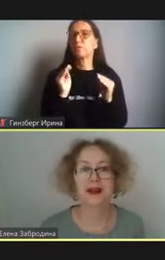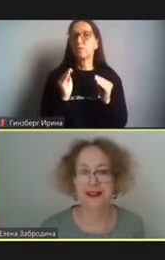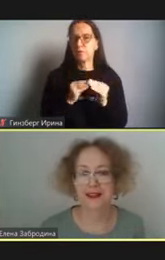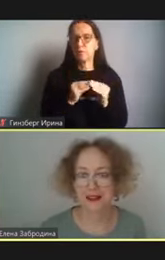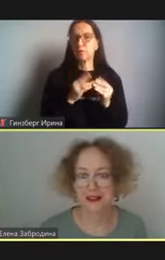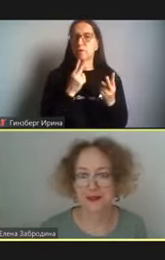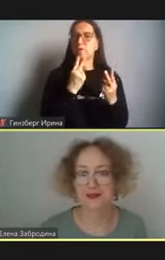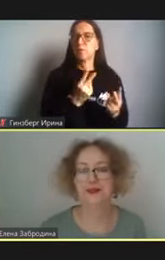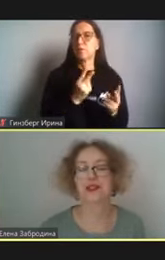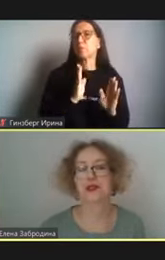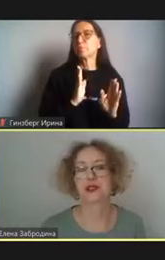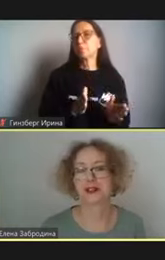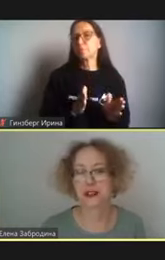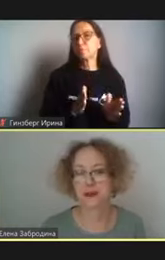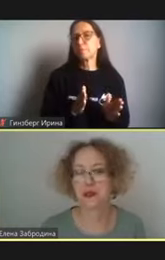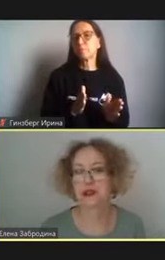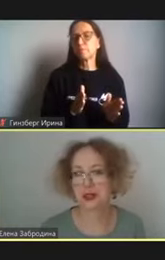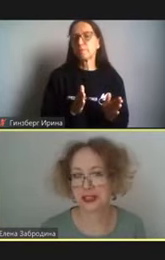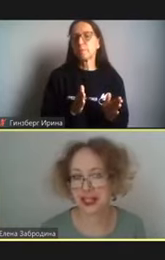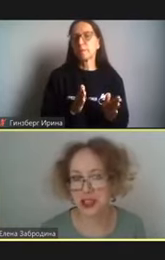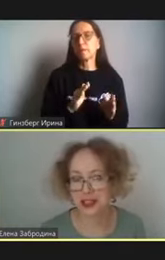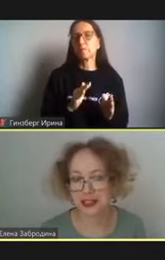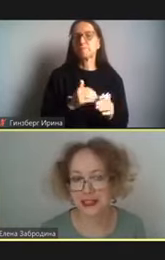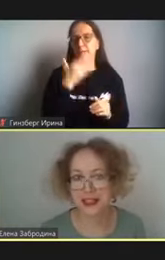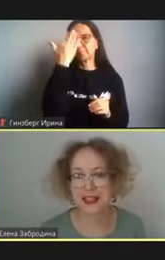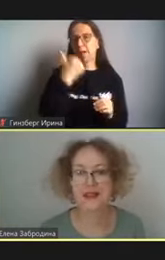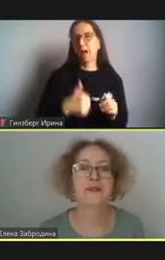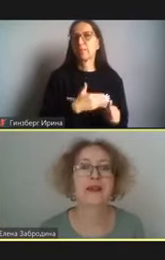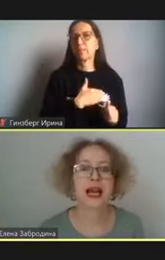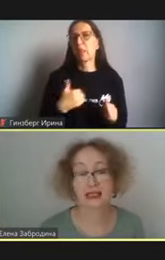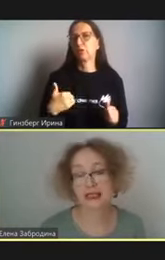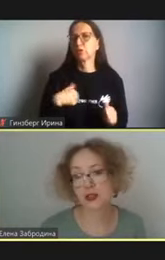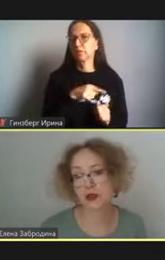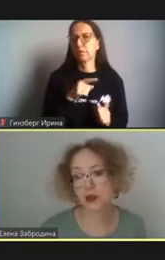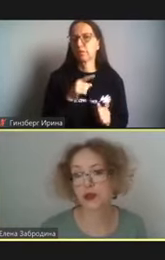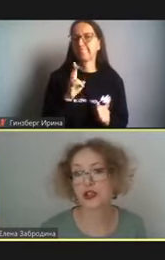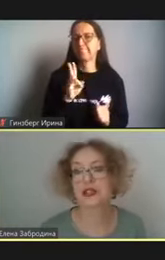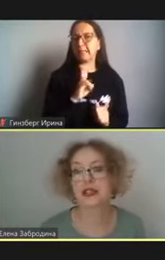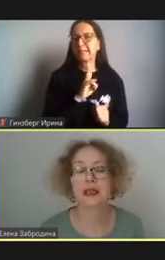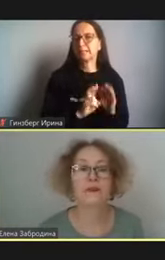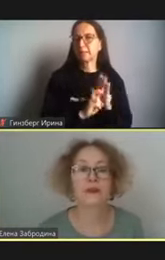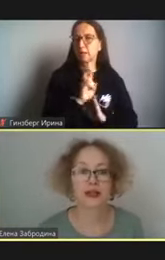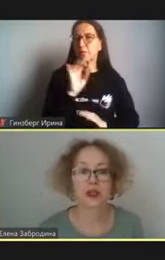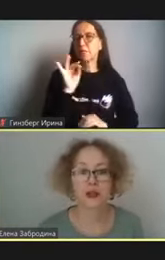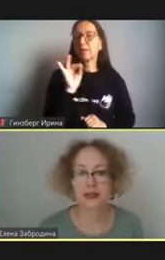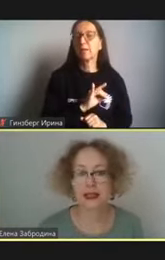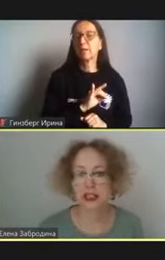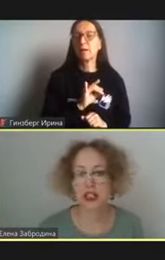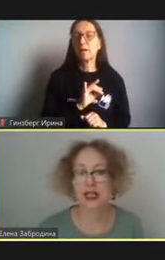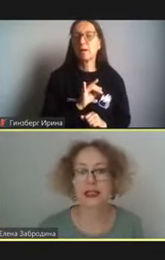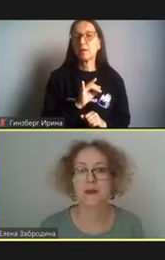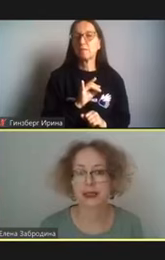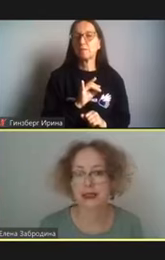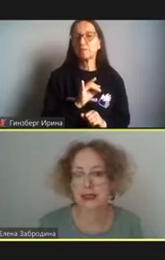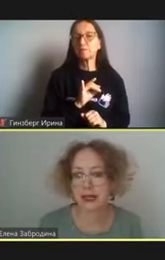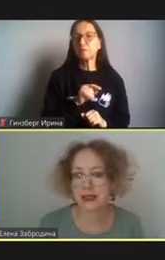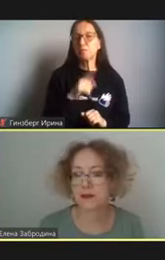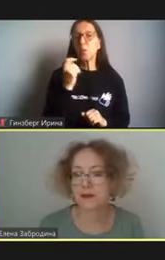видим, собственно, господство католической церкви. Кстати, художники, которые